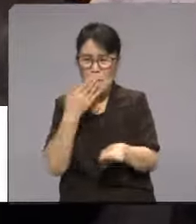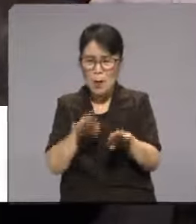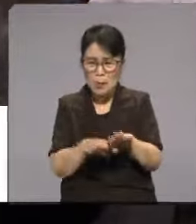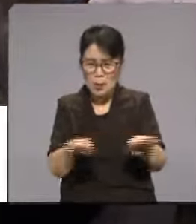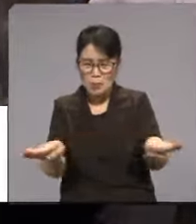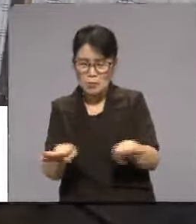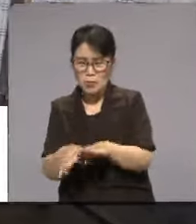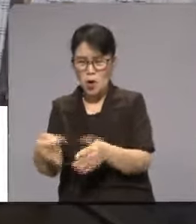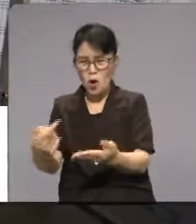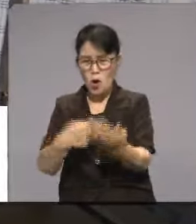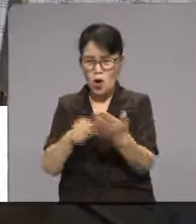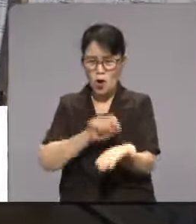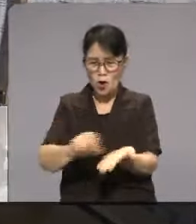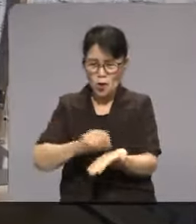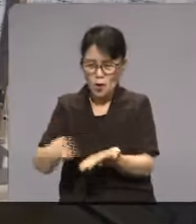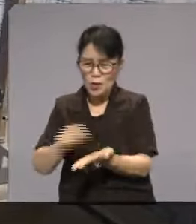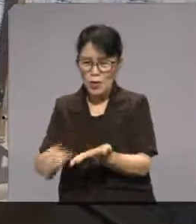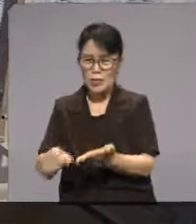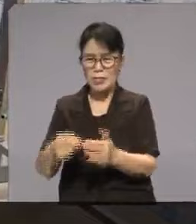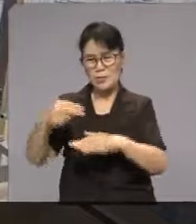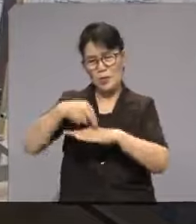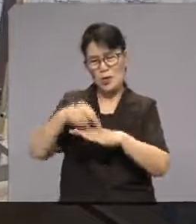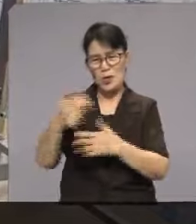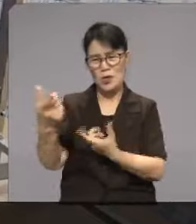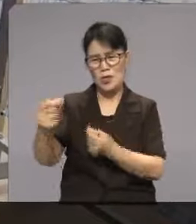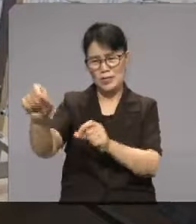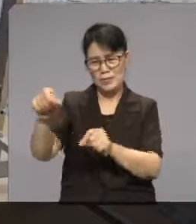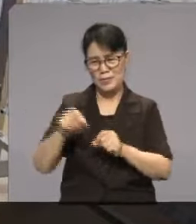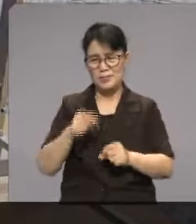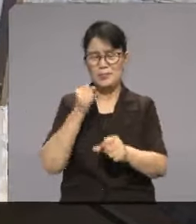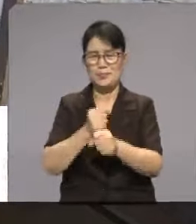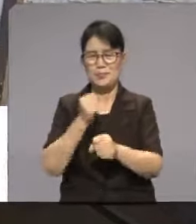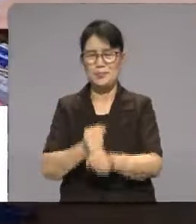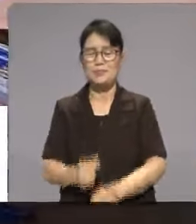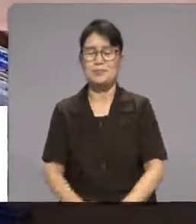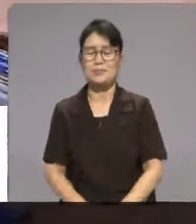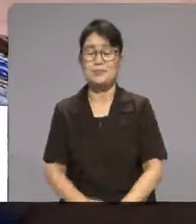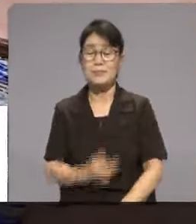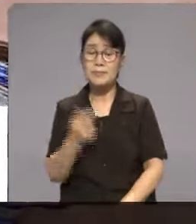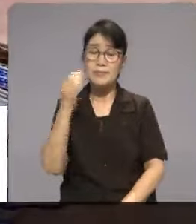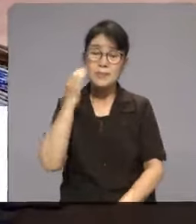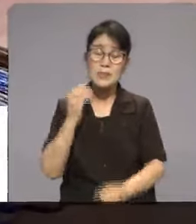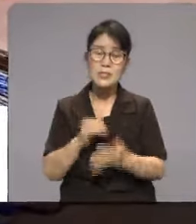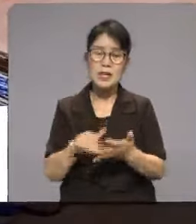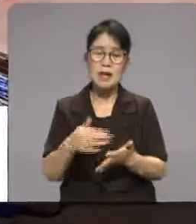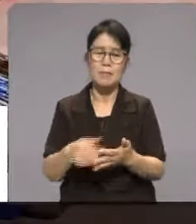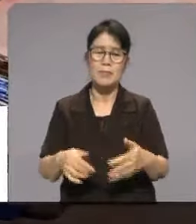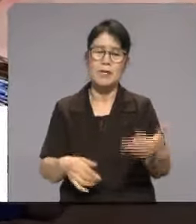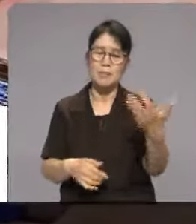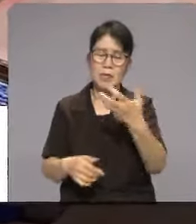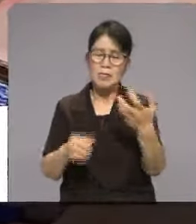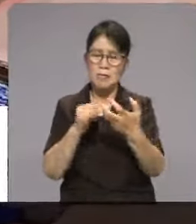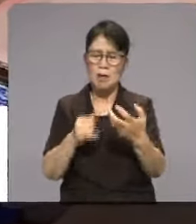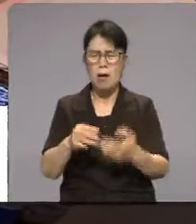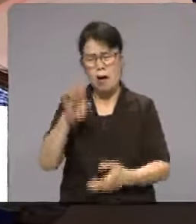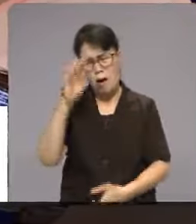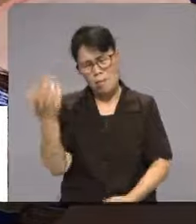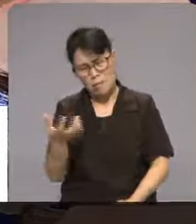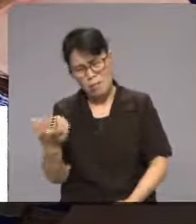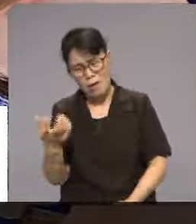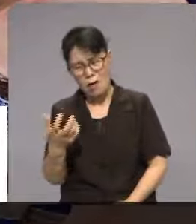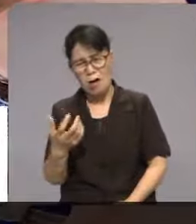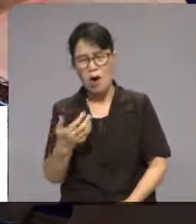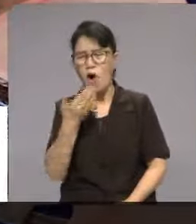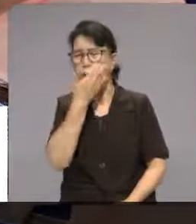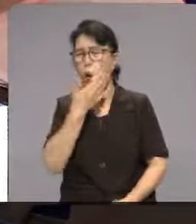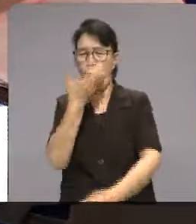만들어 진료 환경을 조성했습니다. 이날 대청도 주민 약 80여 명이 통증 치료와